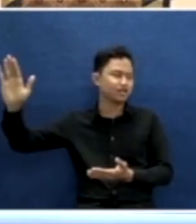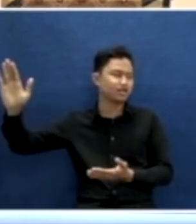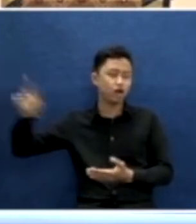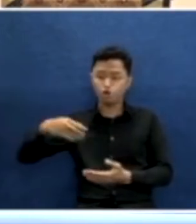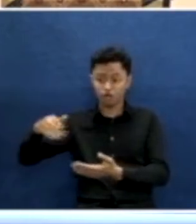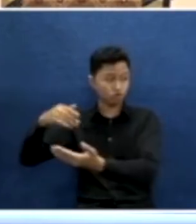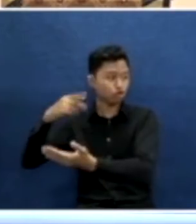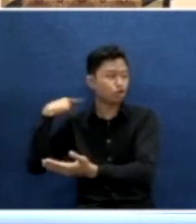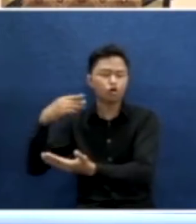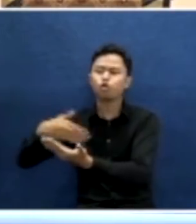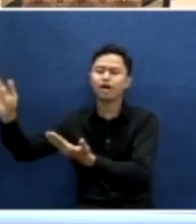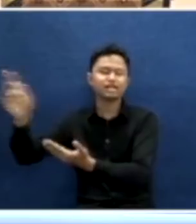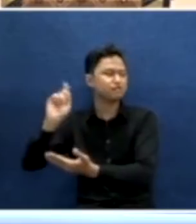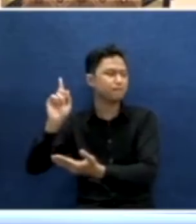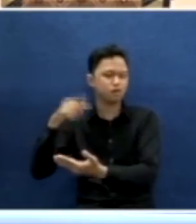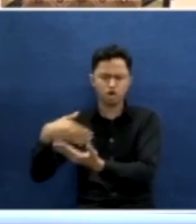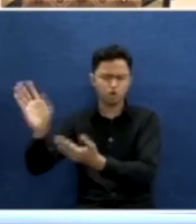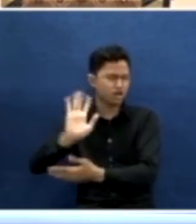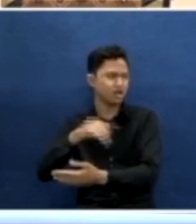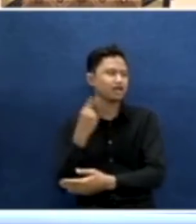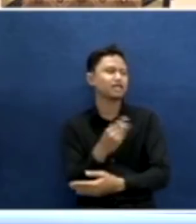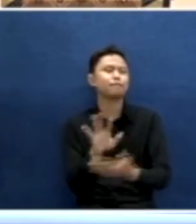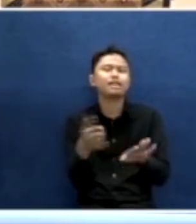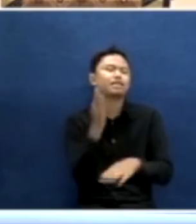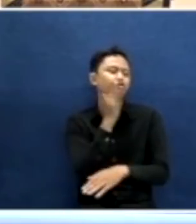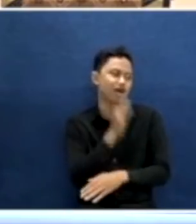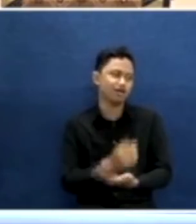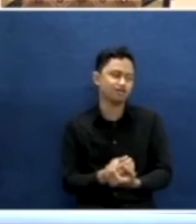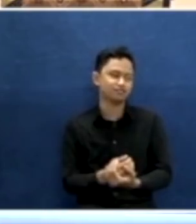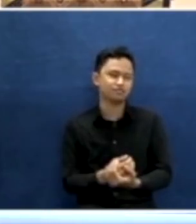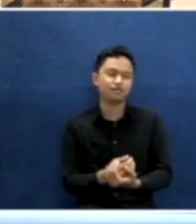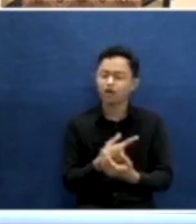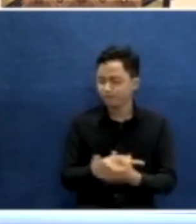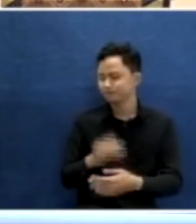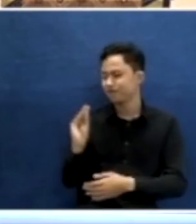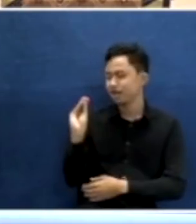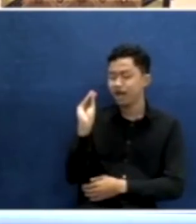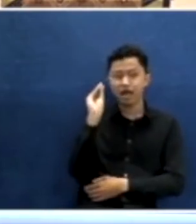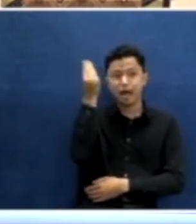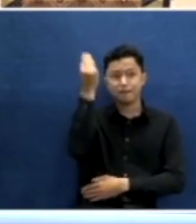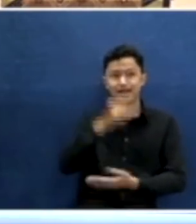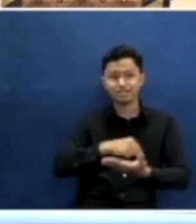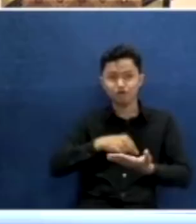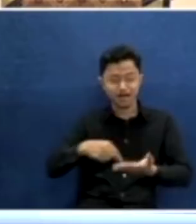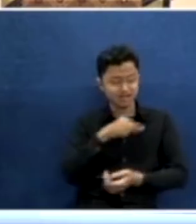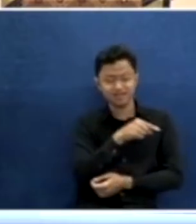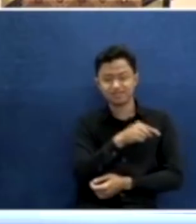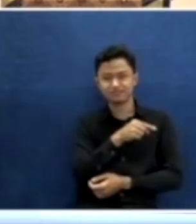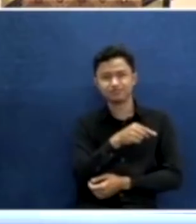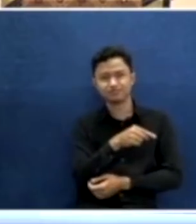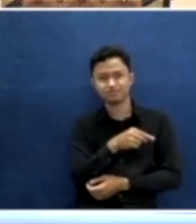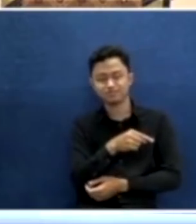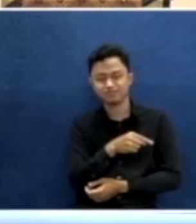Tolonglah keluarkan Ustad itu memang begitu Kepala Sekolahnya orang bijak orang Shalih saya tahu betul beliau ini pesawat